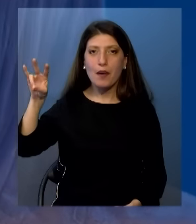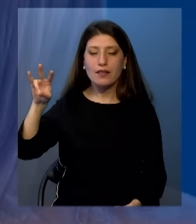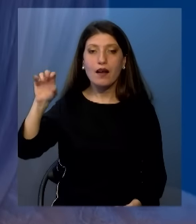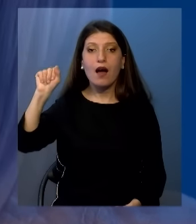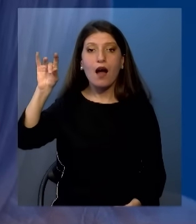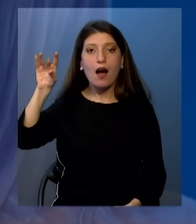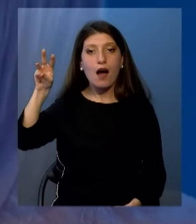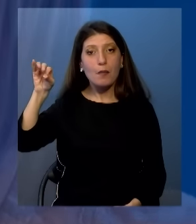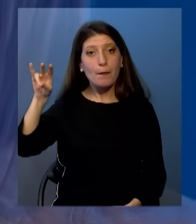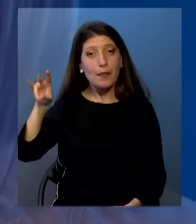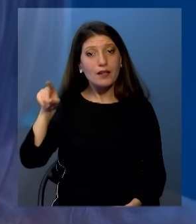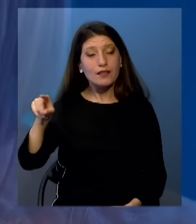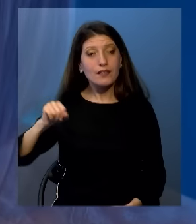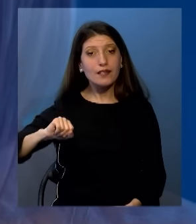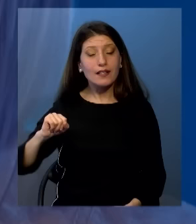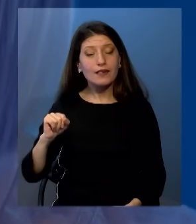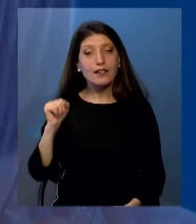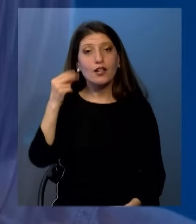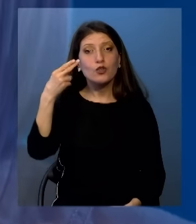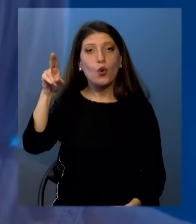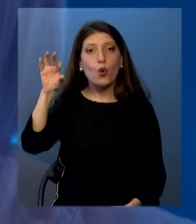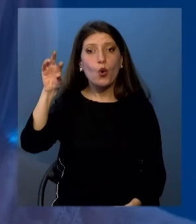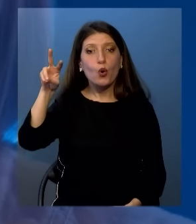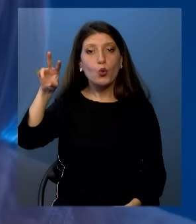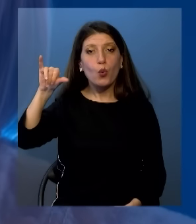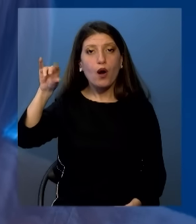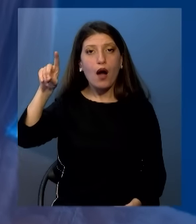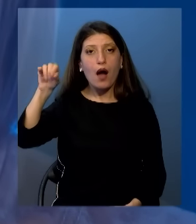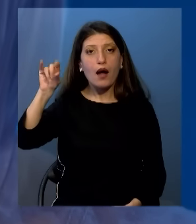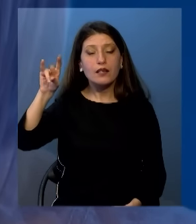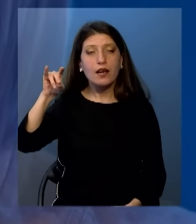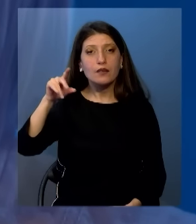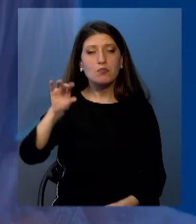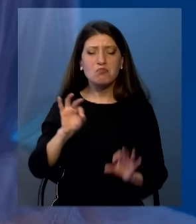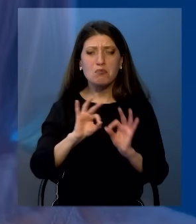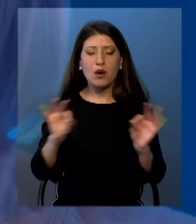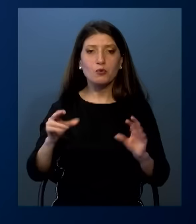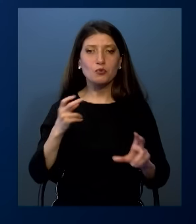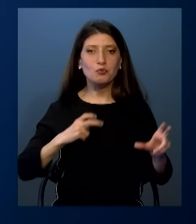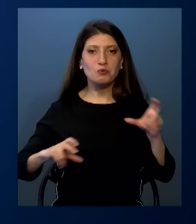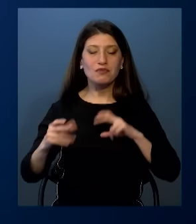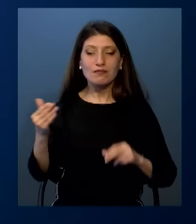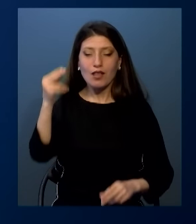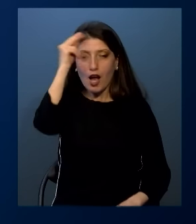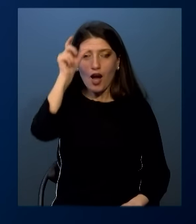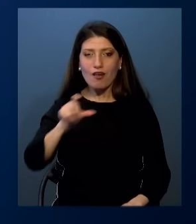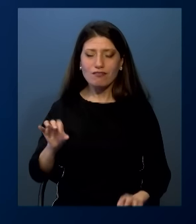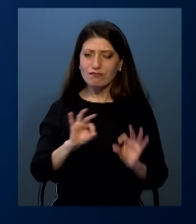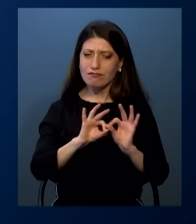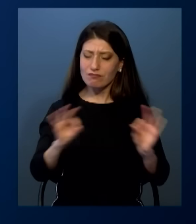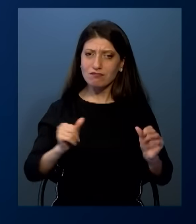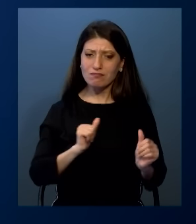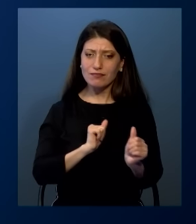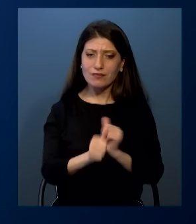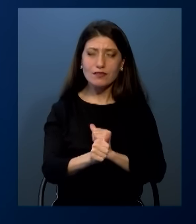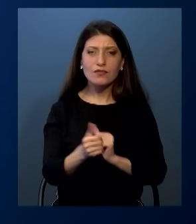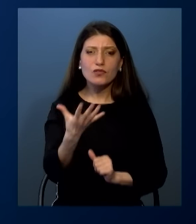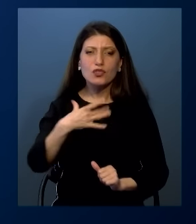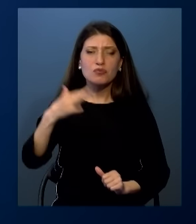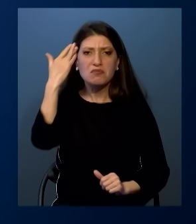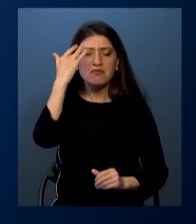Արմենը, ընկեր Դոլուխանյանը, փայլուն ուսուցիչ էր։ Նրա աշակերտները գերազանցեցին բոլոր